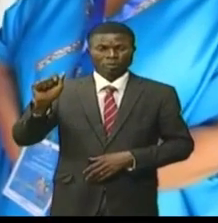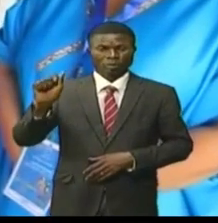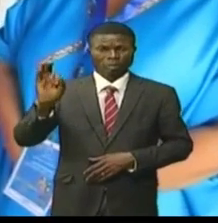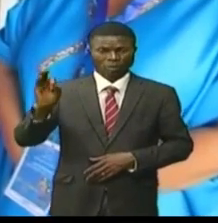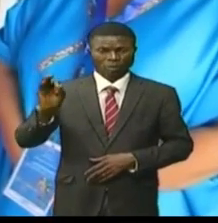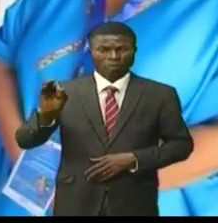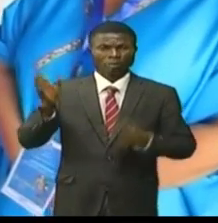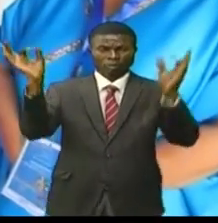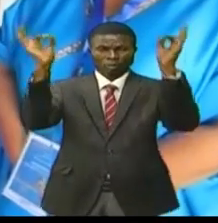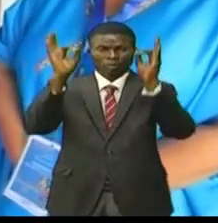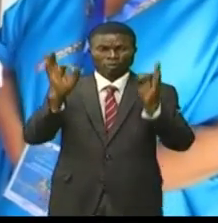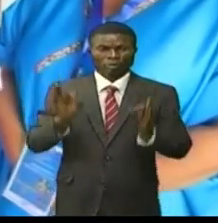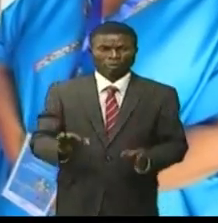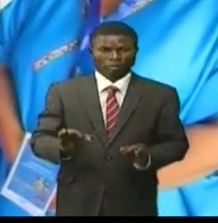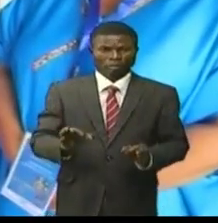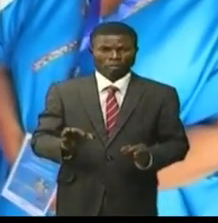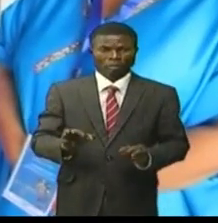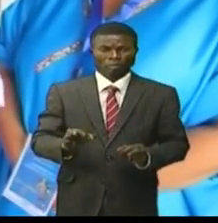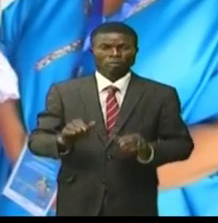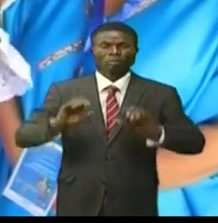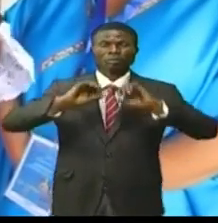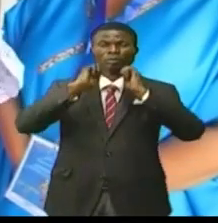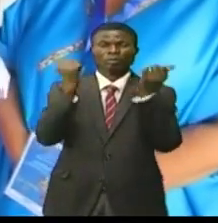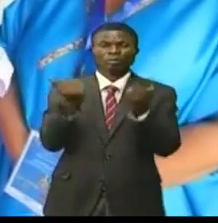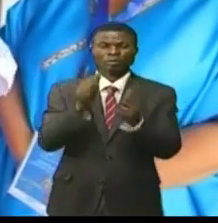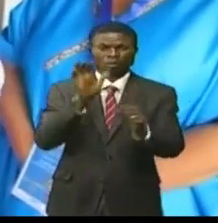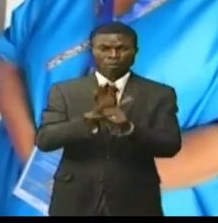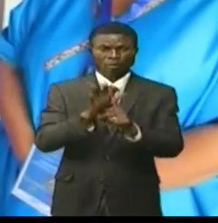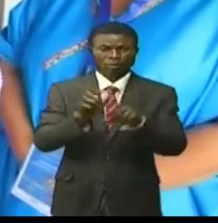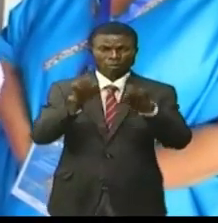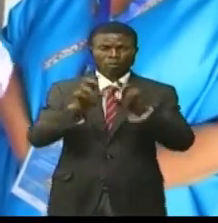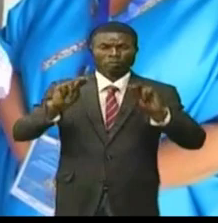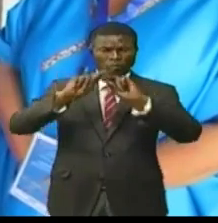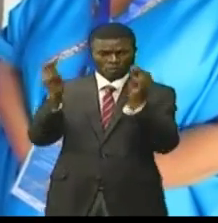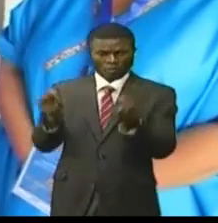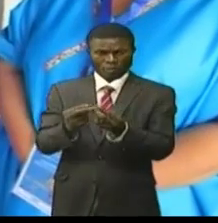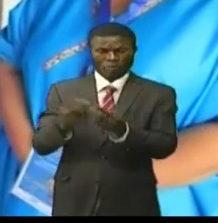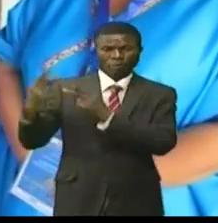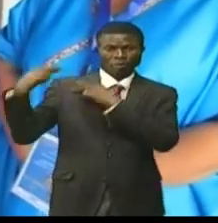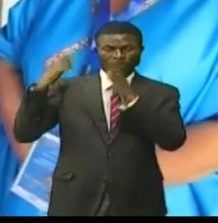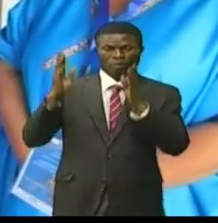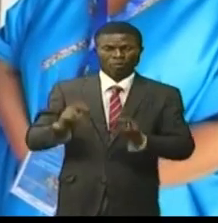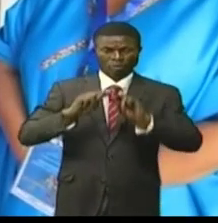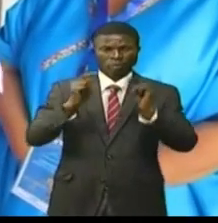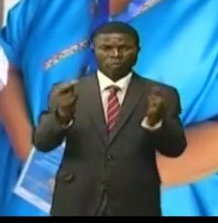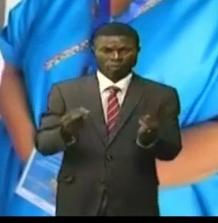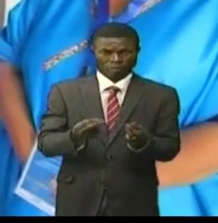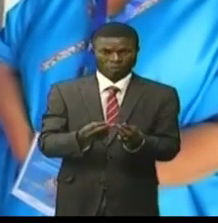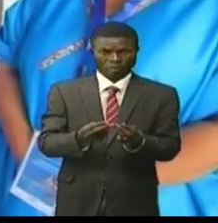la fédération des associations et des structures, des responsables de structures